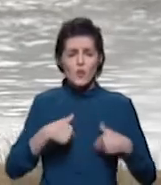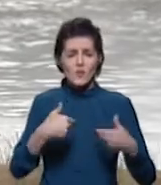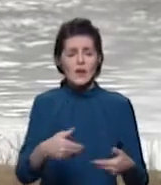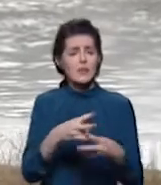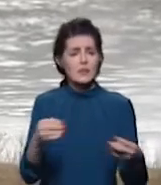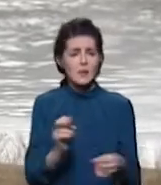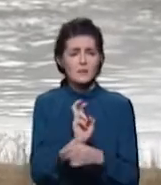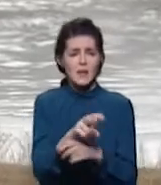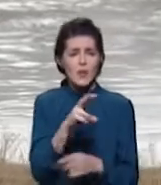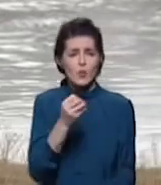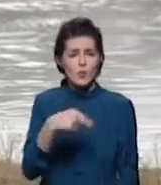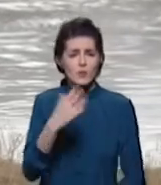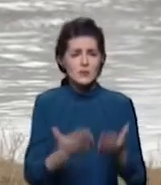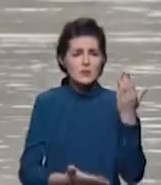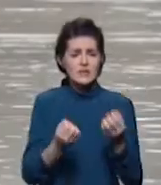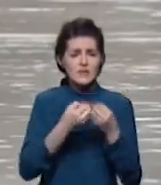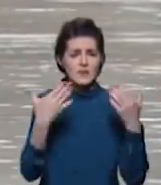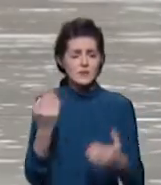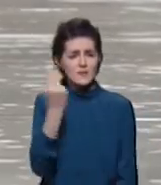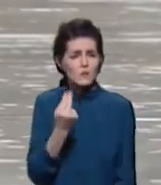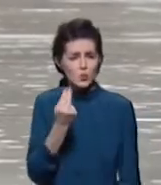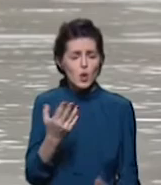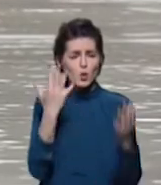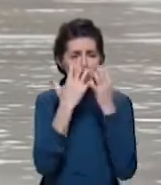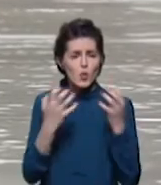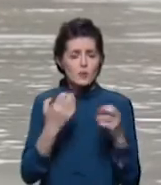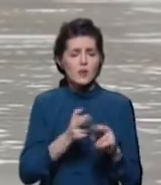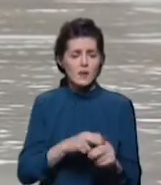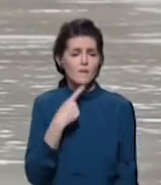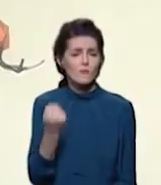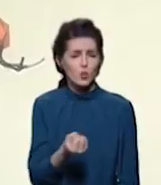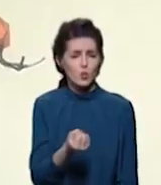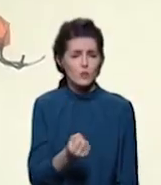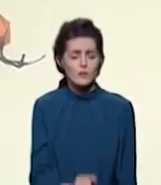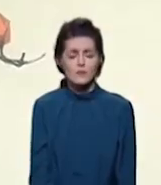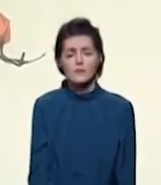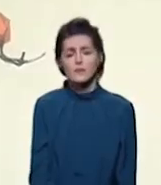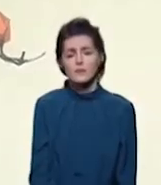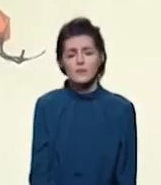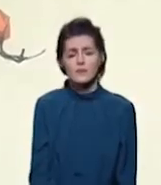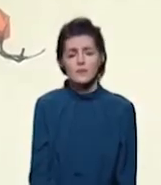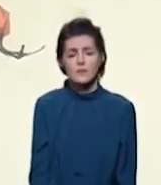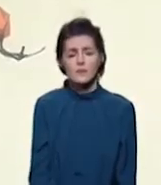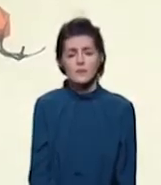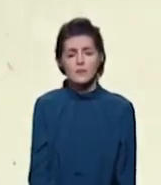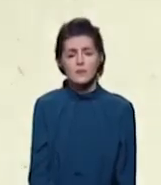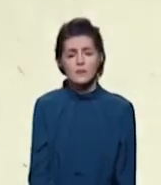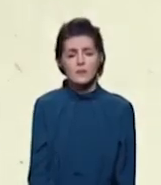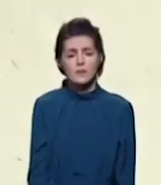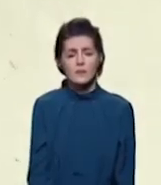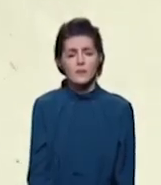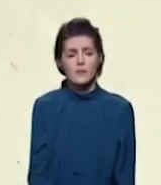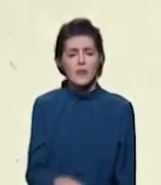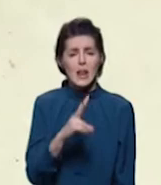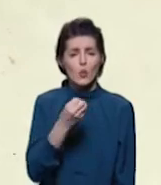лід, якщо він світлого кольору, а темний вважають міцним. Якщо лід більш